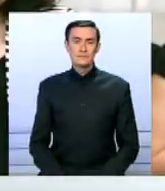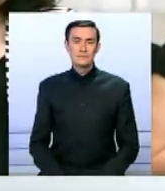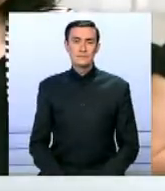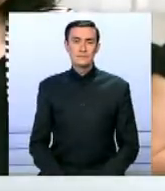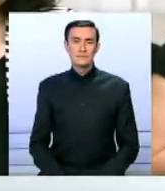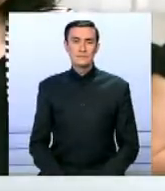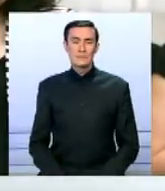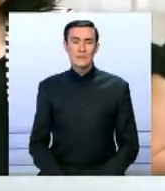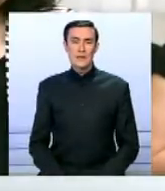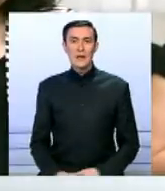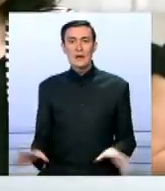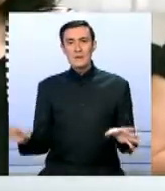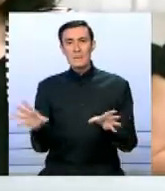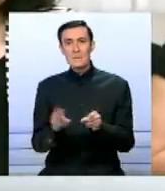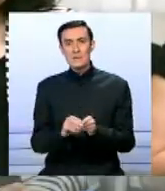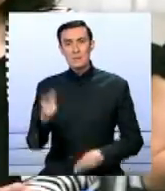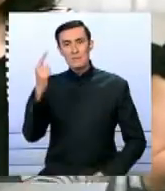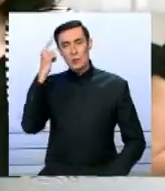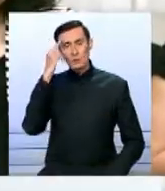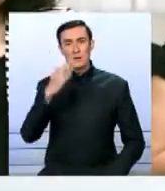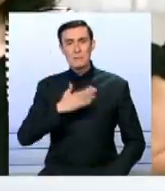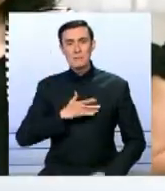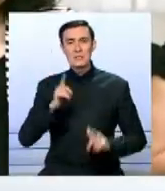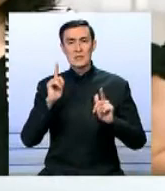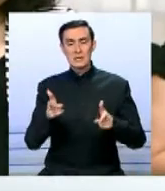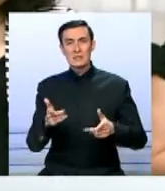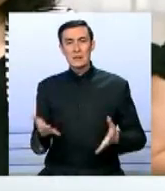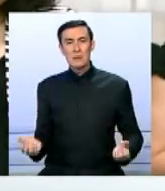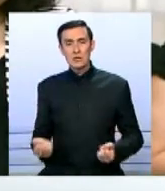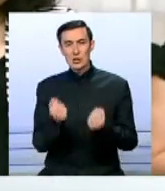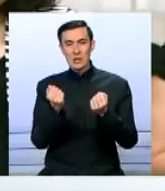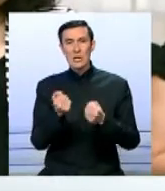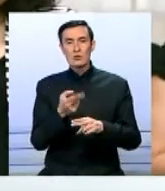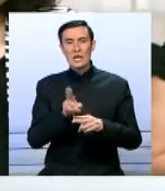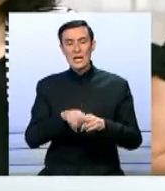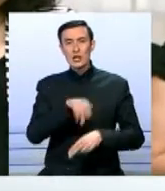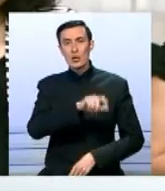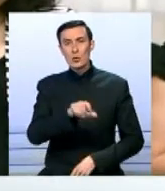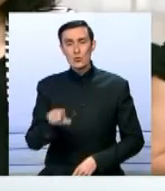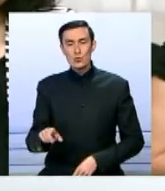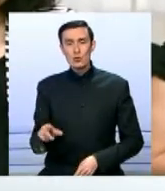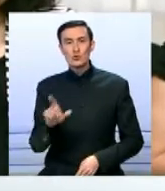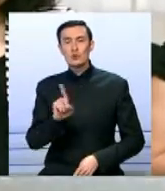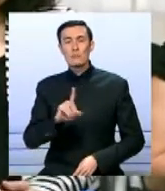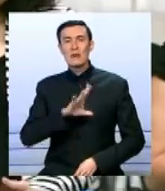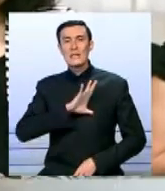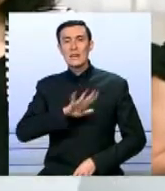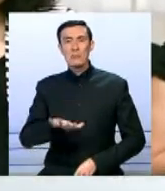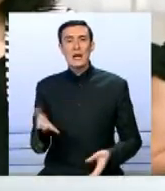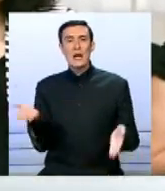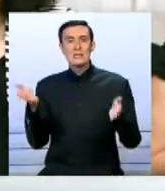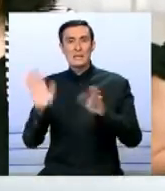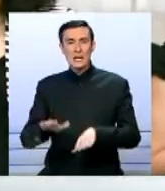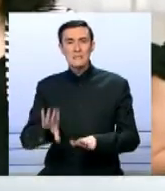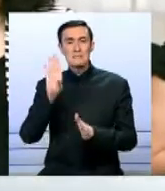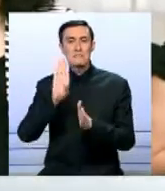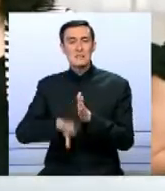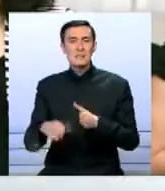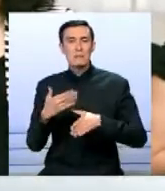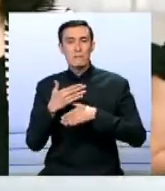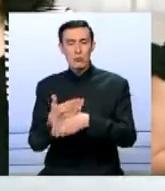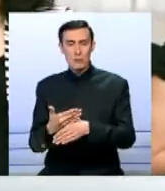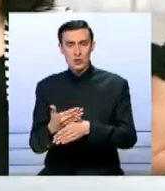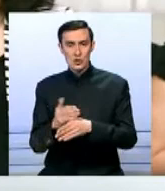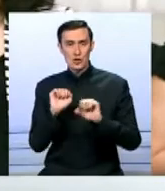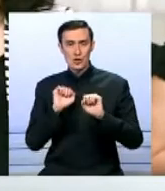Вместе давайте подумаем, мы вас поддержим. Просто эти люди остаются за бортом социальной защиты нашей. Вот о чем речь, только